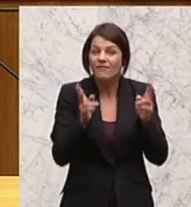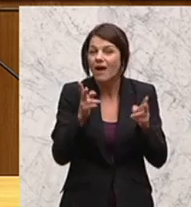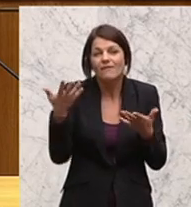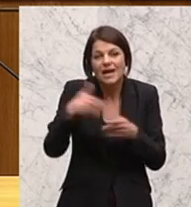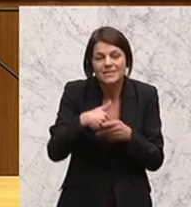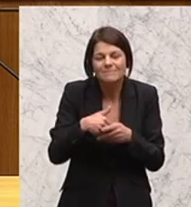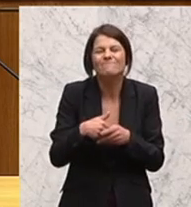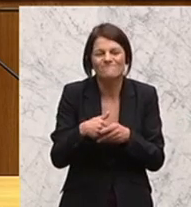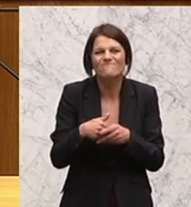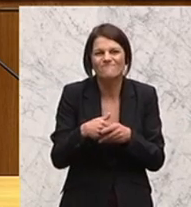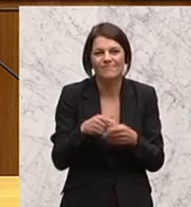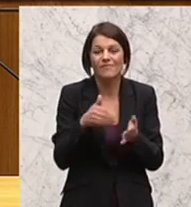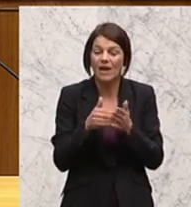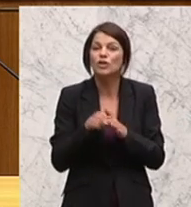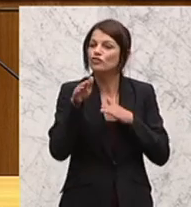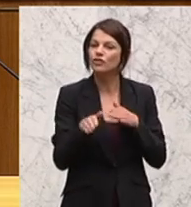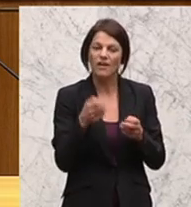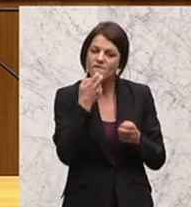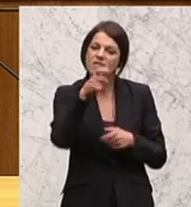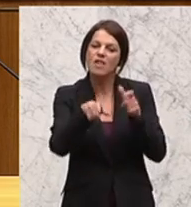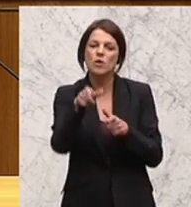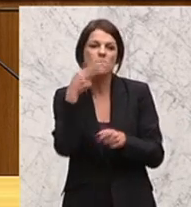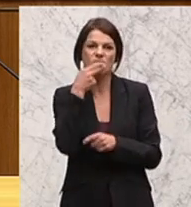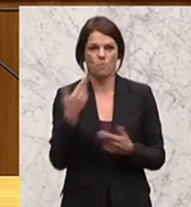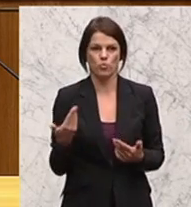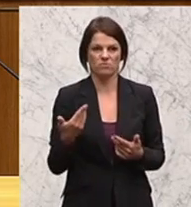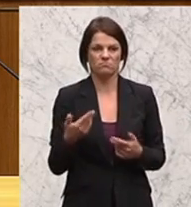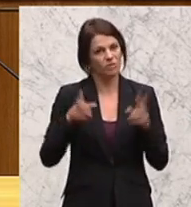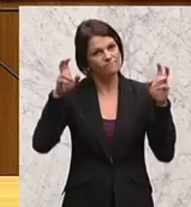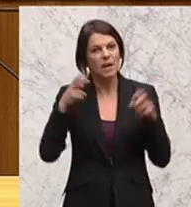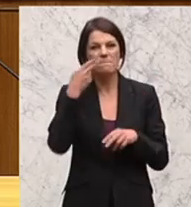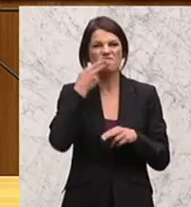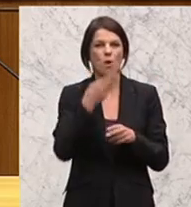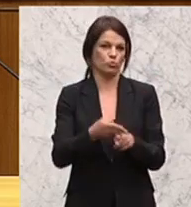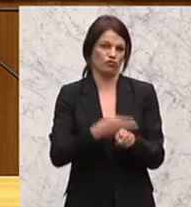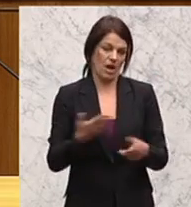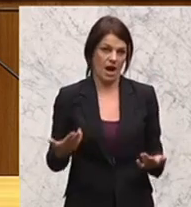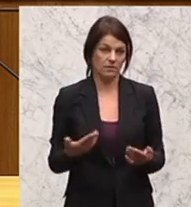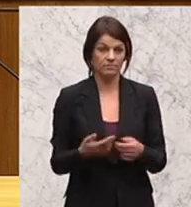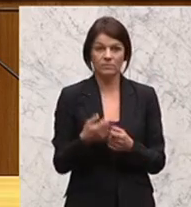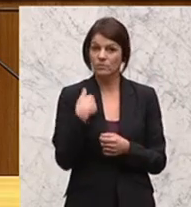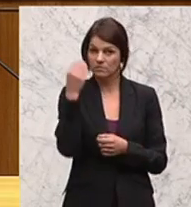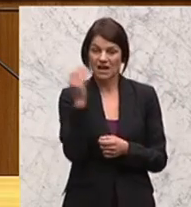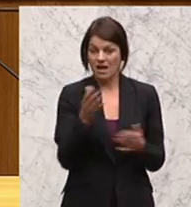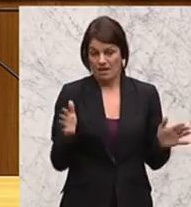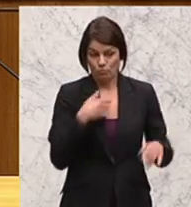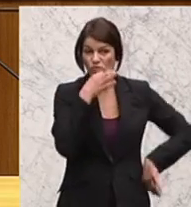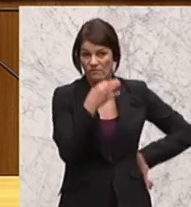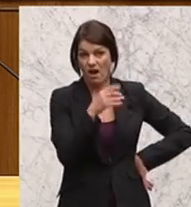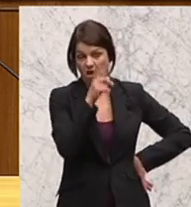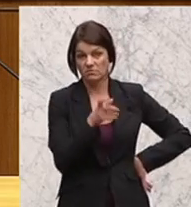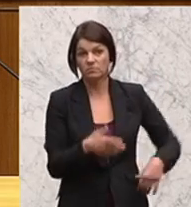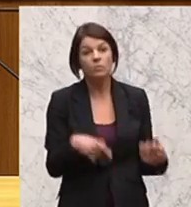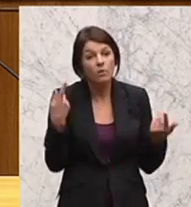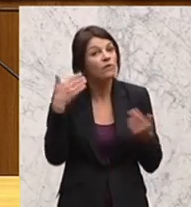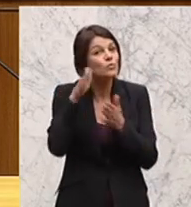ist das einfach ein weiterer Schritt in Richtung Bevormundungsstaat. Und ich sage, da muss man einfach die Frage stellen, wo